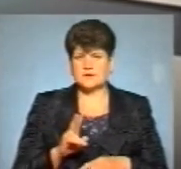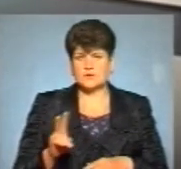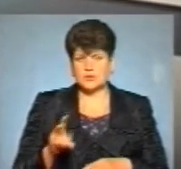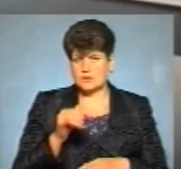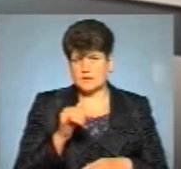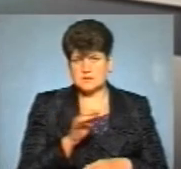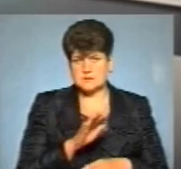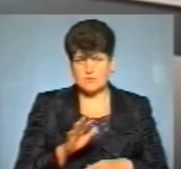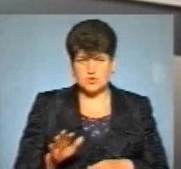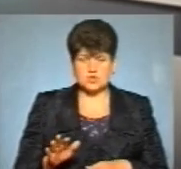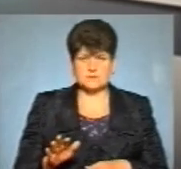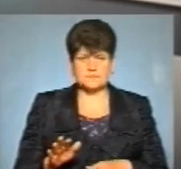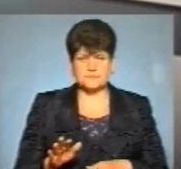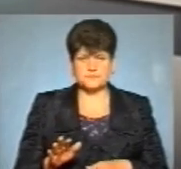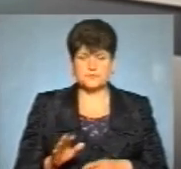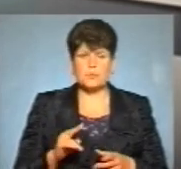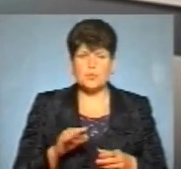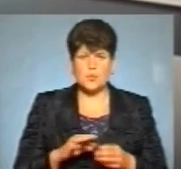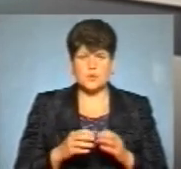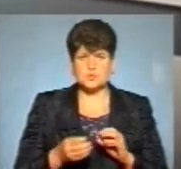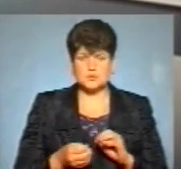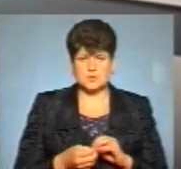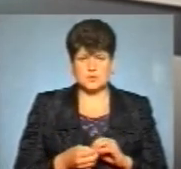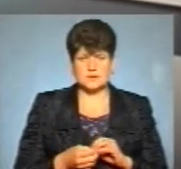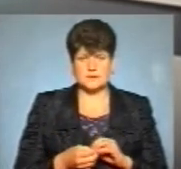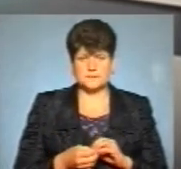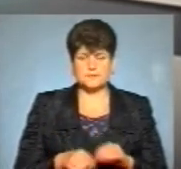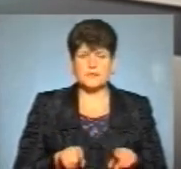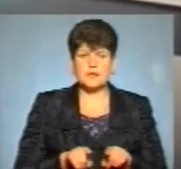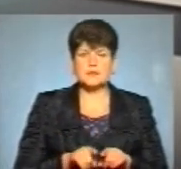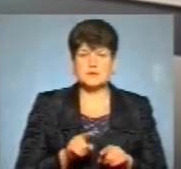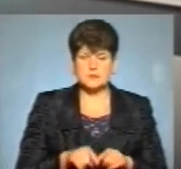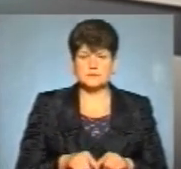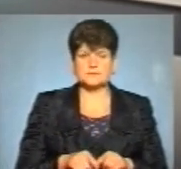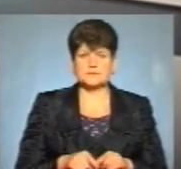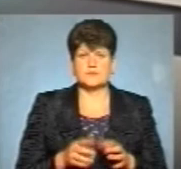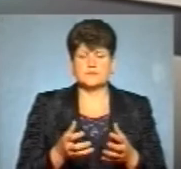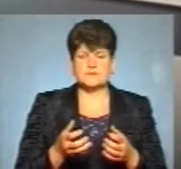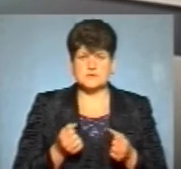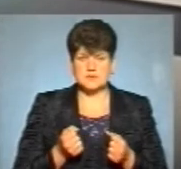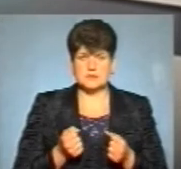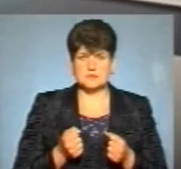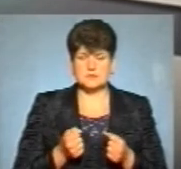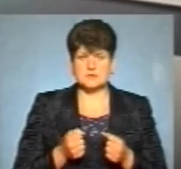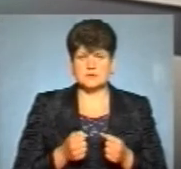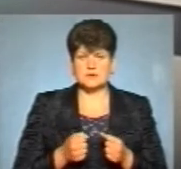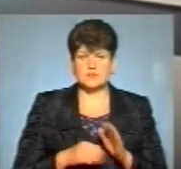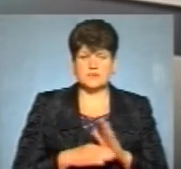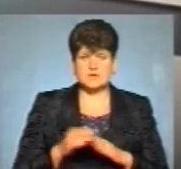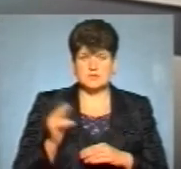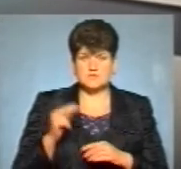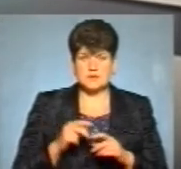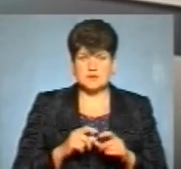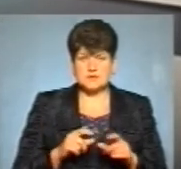зможе по результатах такої здачі ЗНО десь взяти абітурієнта у вищий